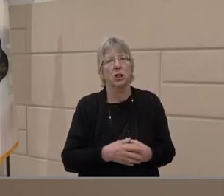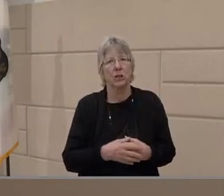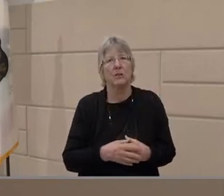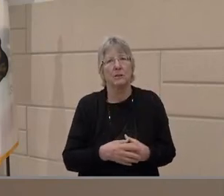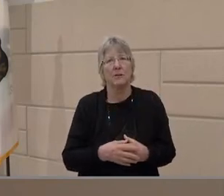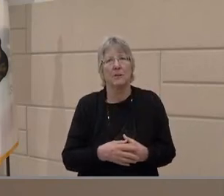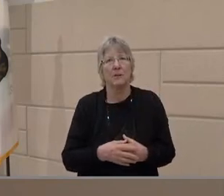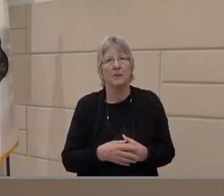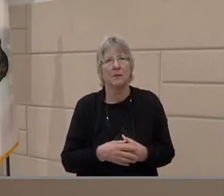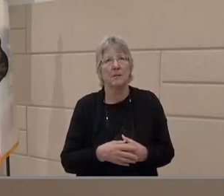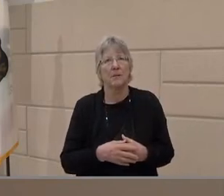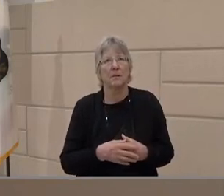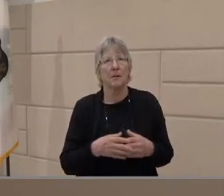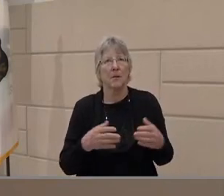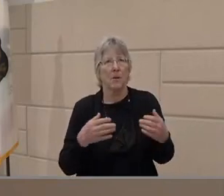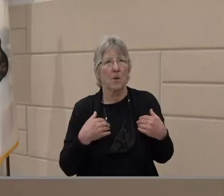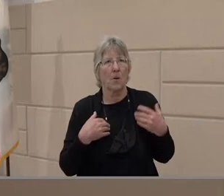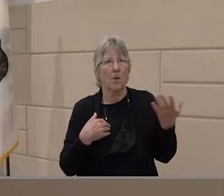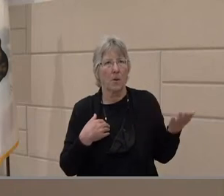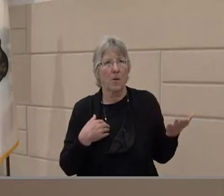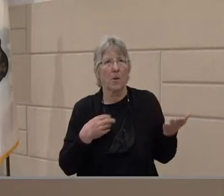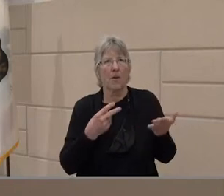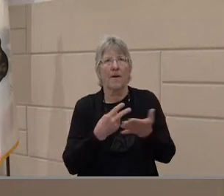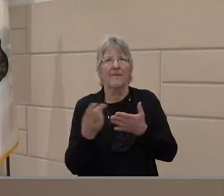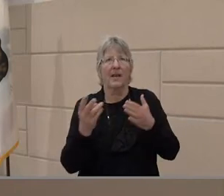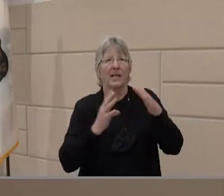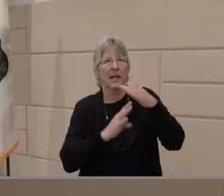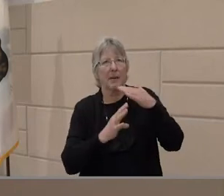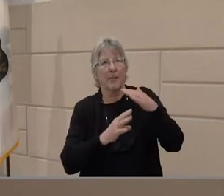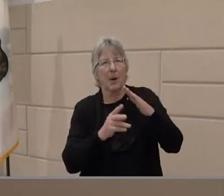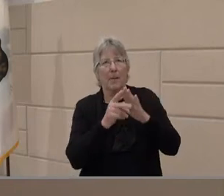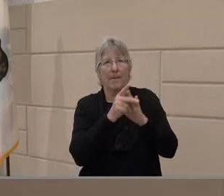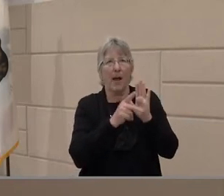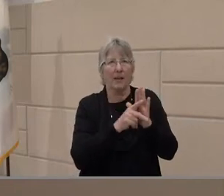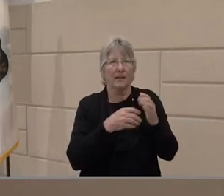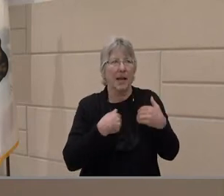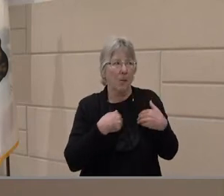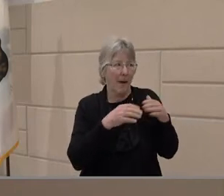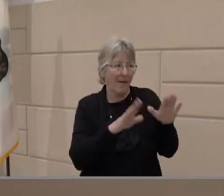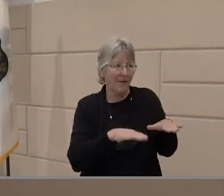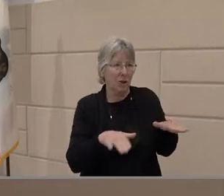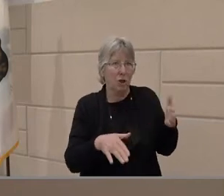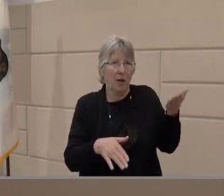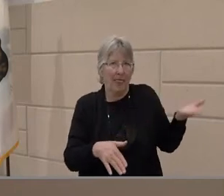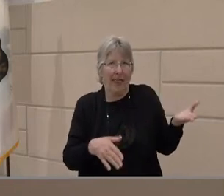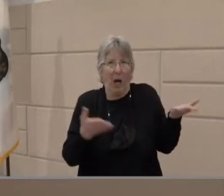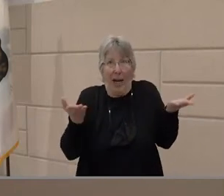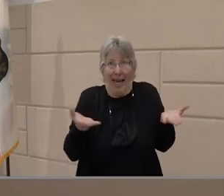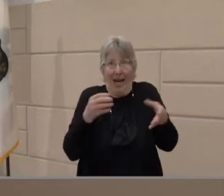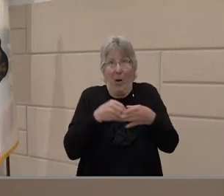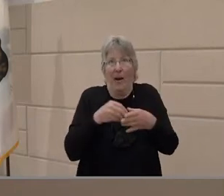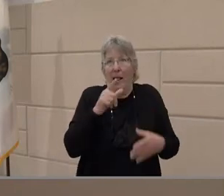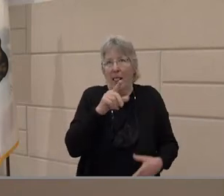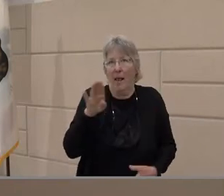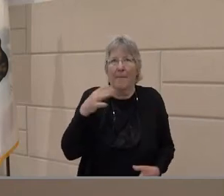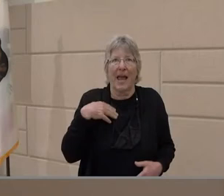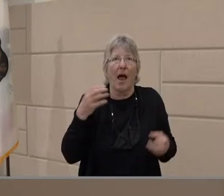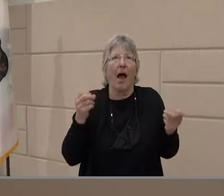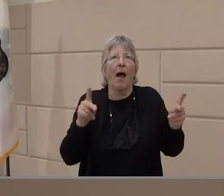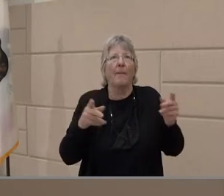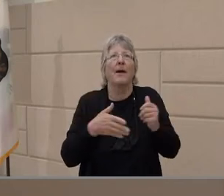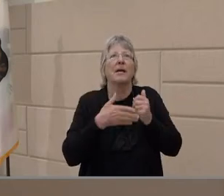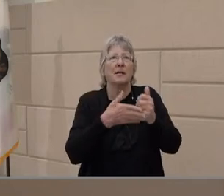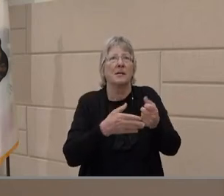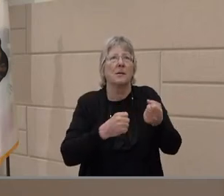การกลาเตสะได้ในเยี่ยงบรรจงมาเนี่ยปีปรุ้ยเป็นเมียนเตะตรงหนึ่งฉบับอันเต่าปรุ้ยหายเต๋อกูนขมิ้น